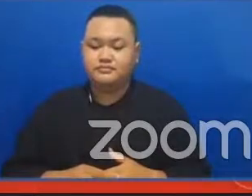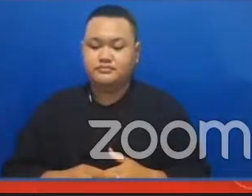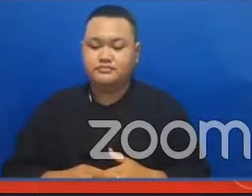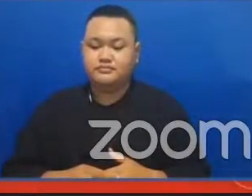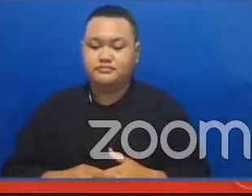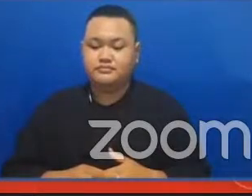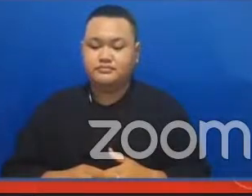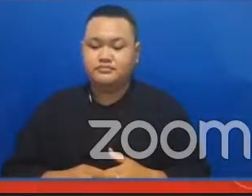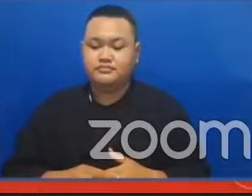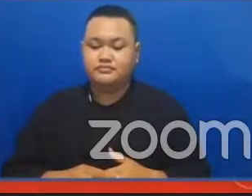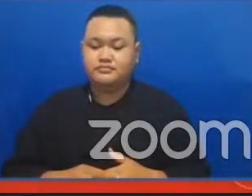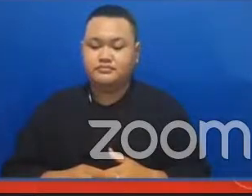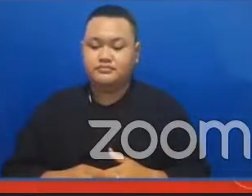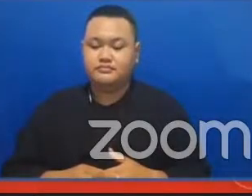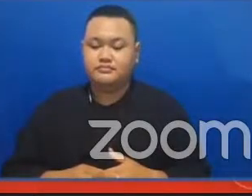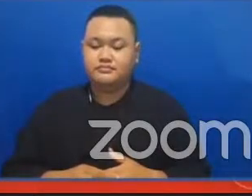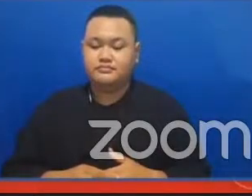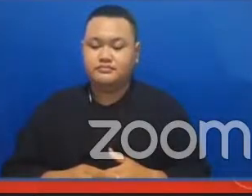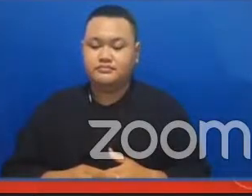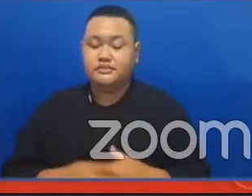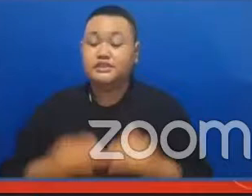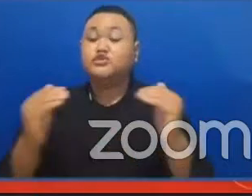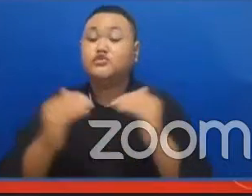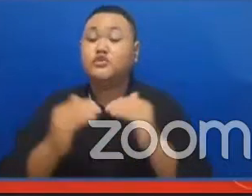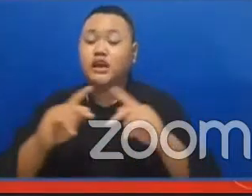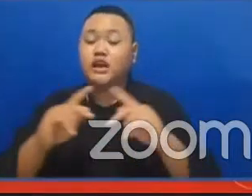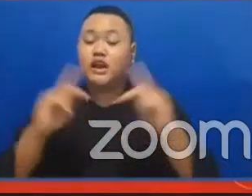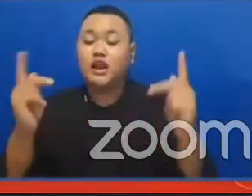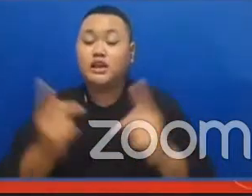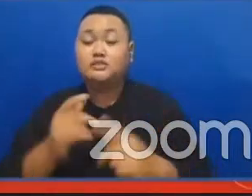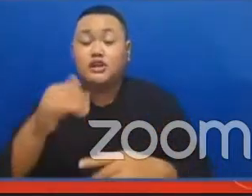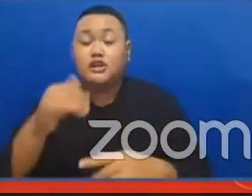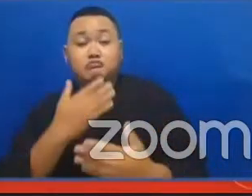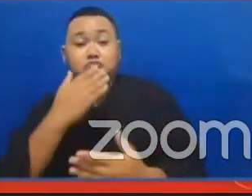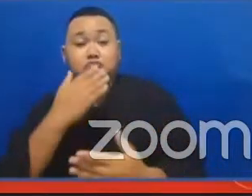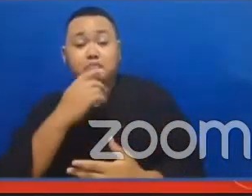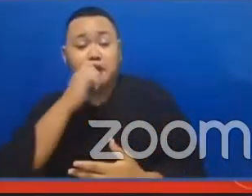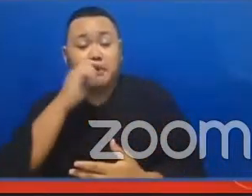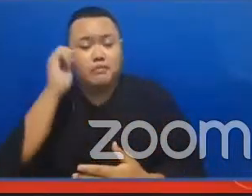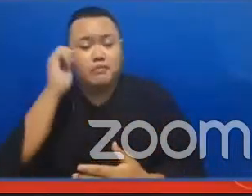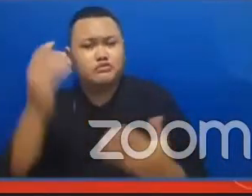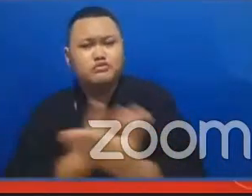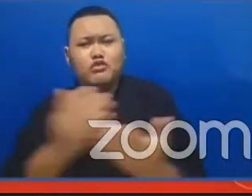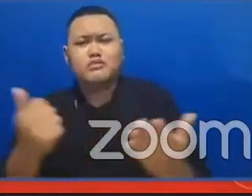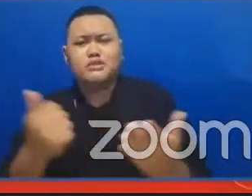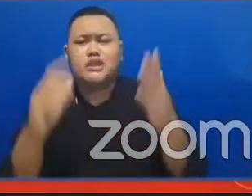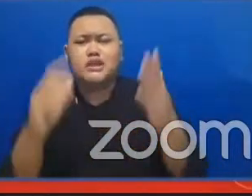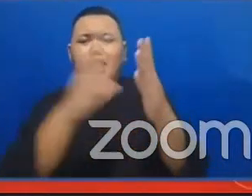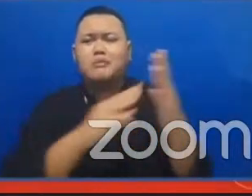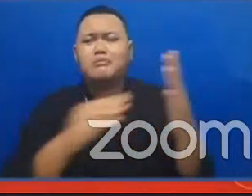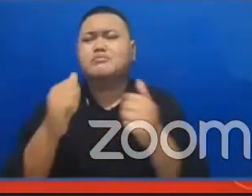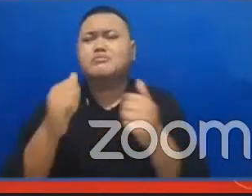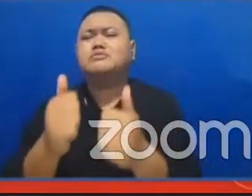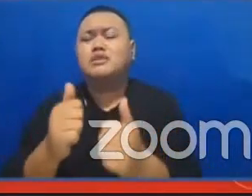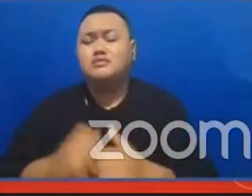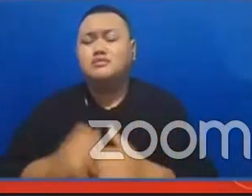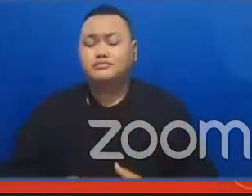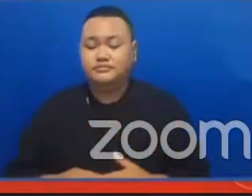kelasnya. Tinggal nanti Bapak Ibu tinggal ambil, kemudian bisa di-download. Nah, saat ini saya ingin menjelaskan